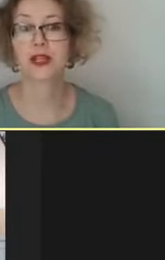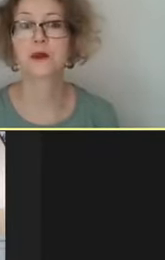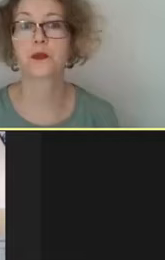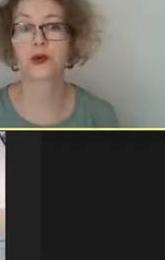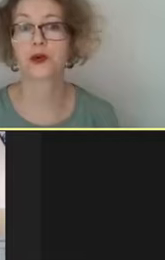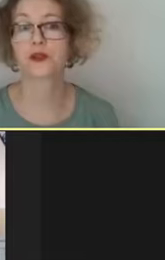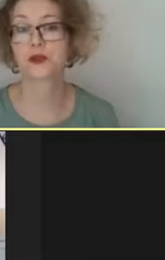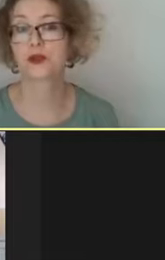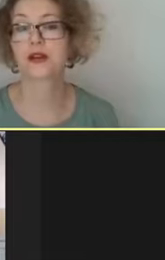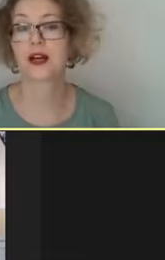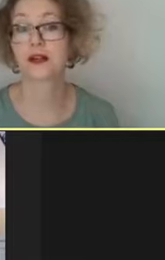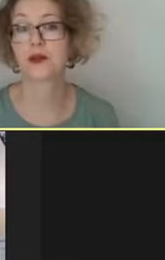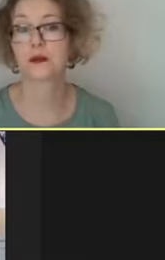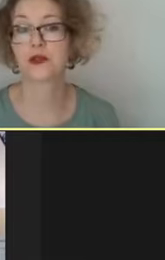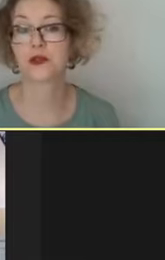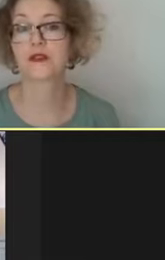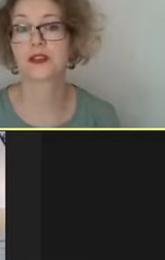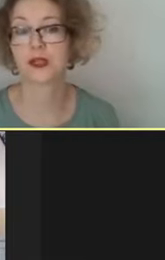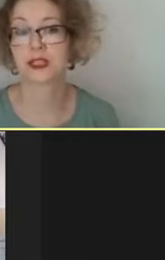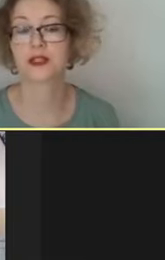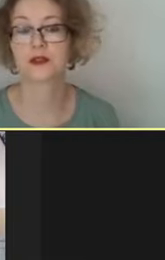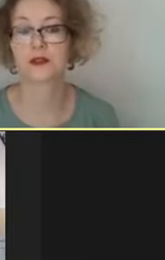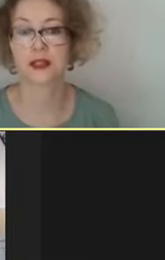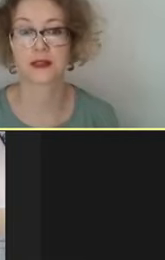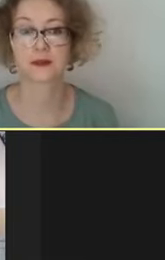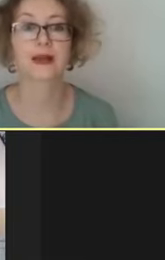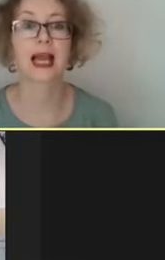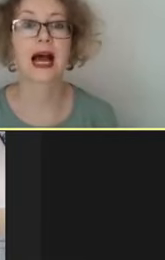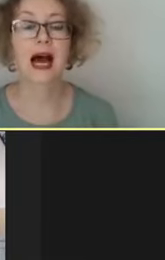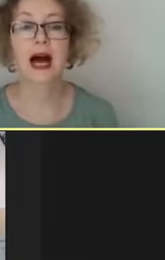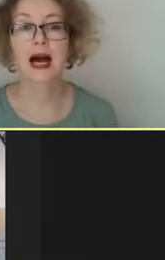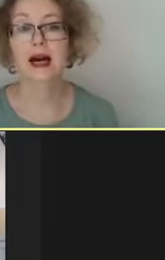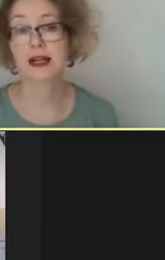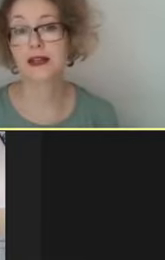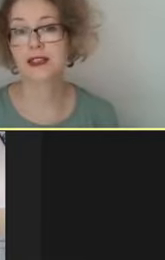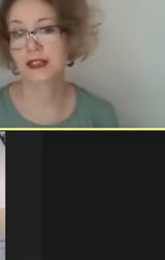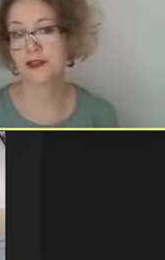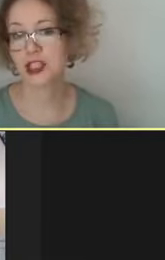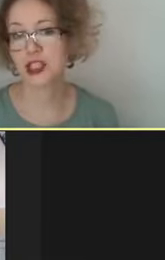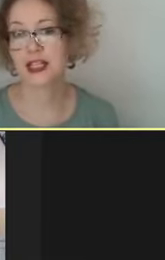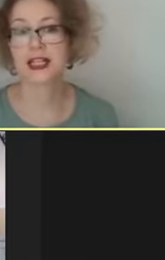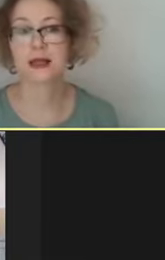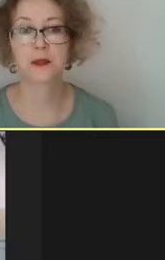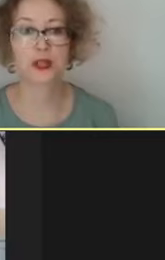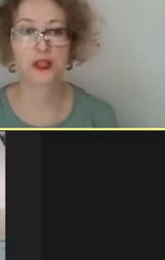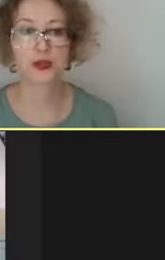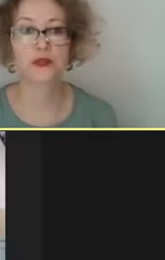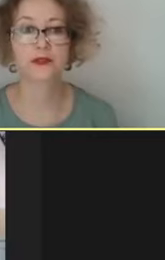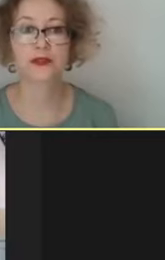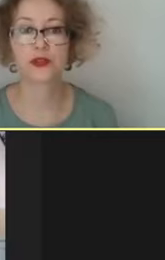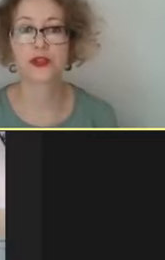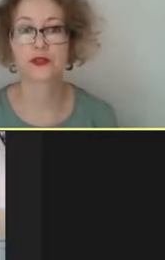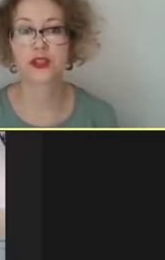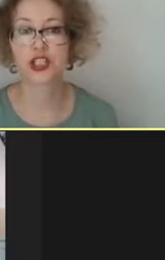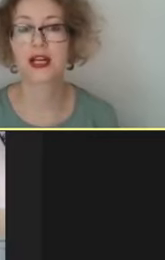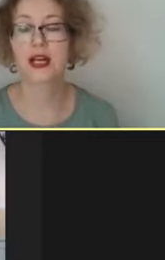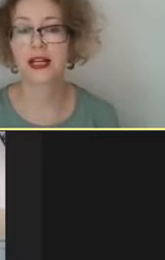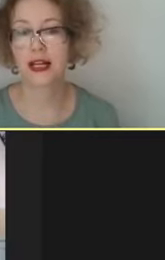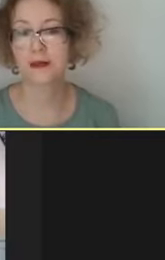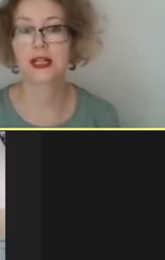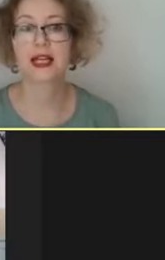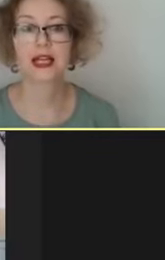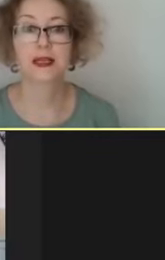все это время про искусство, об искусстве 17 века. А, как всегда в начале, я попрошу вас выключить